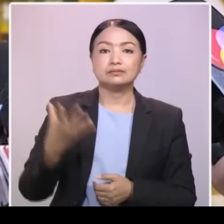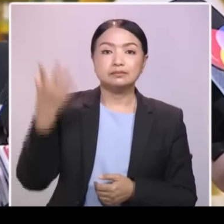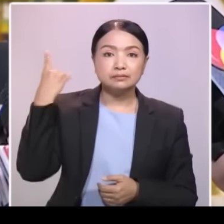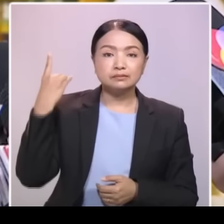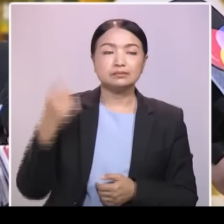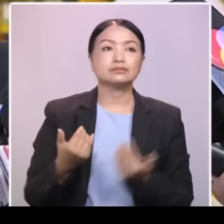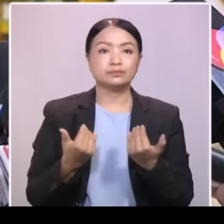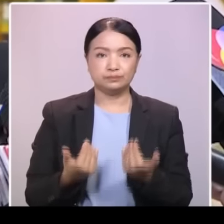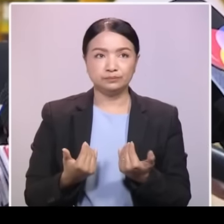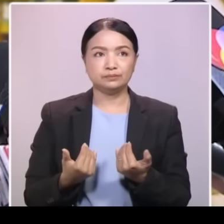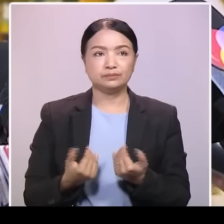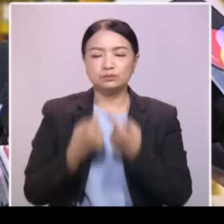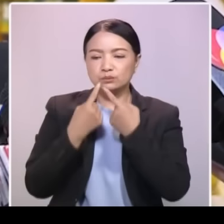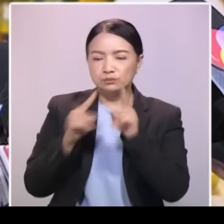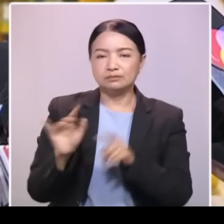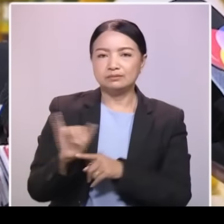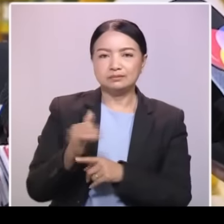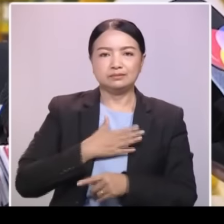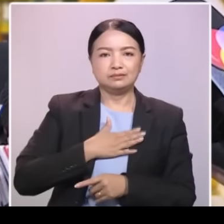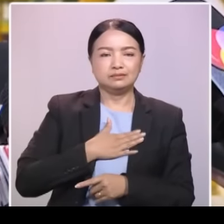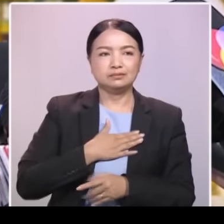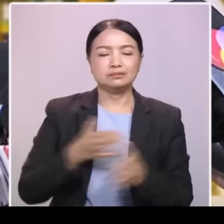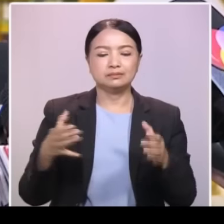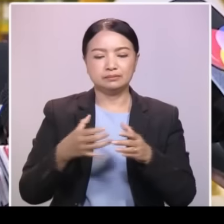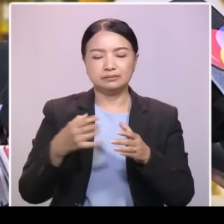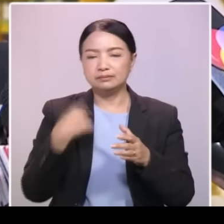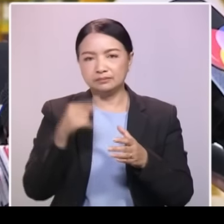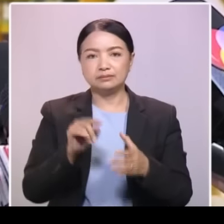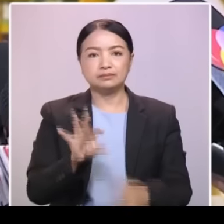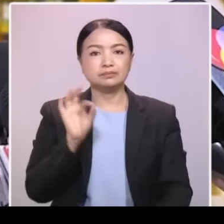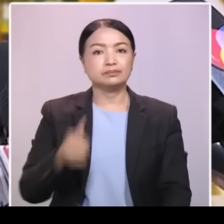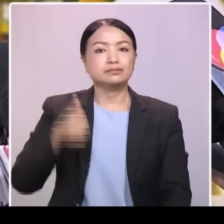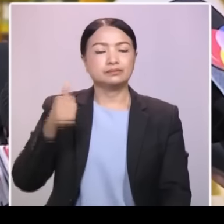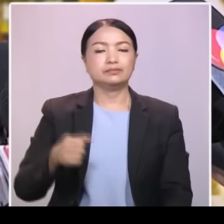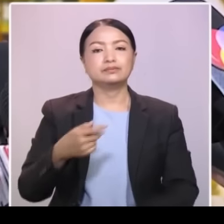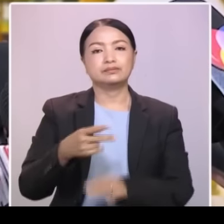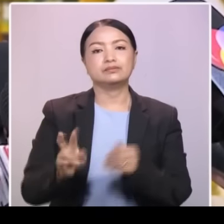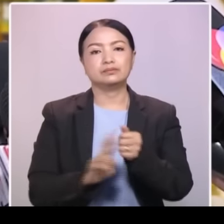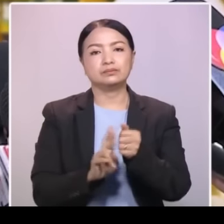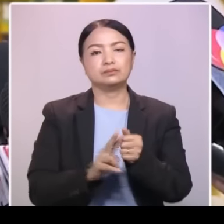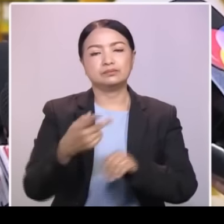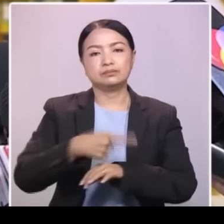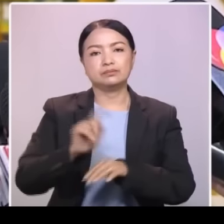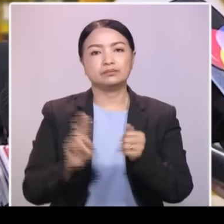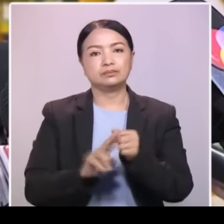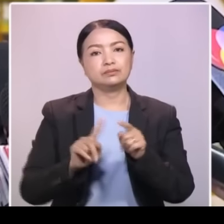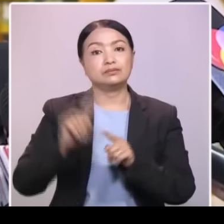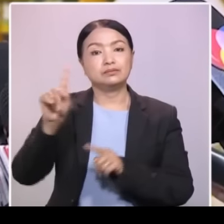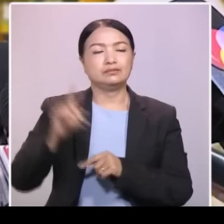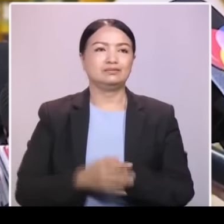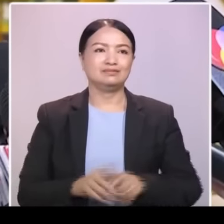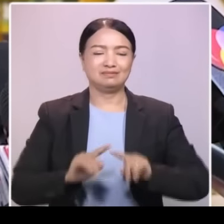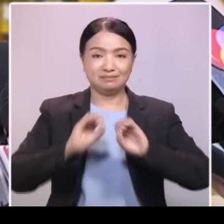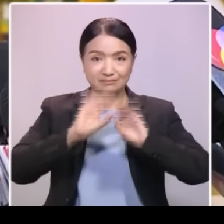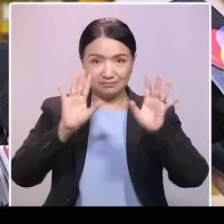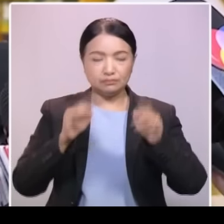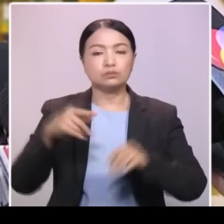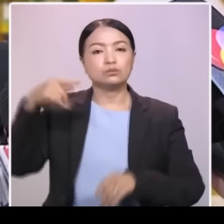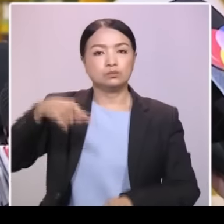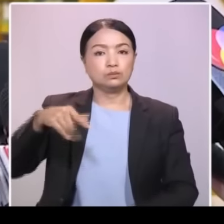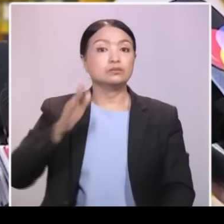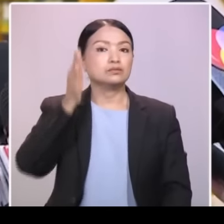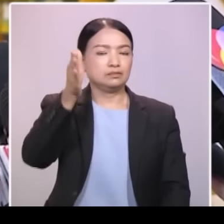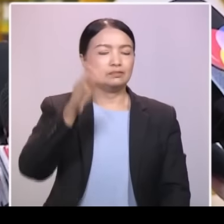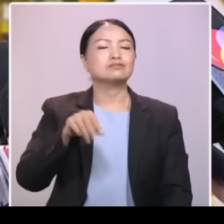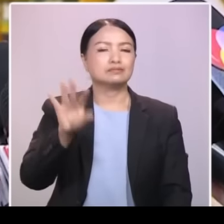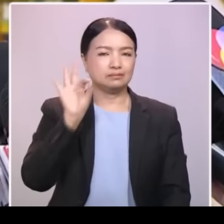านวันนี้ก็ยังไม่กล้าตอบหรอกว่าพรรคไหนจะได้มาเป็นรองประธานสภาคนที่หนึ่งแต่แน่ชัดที่สุดก็คือวันพุธหน้าได้เลือก